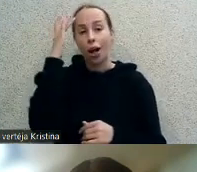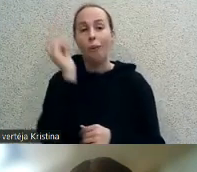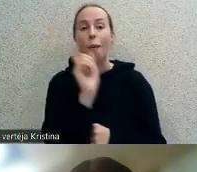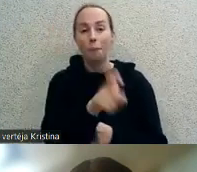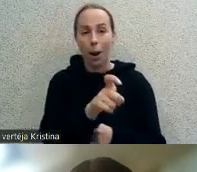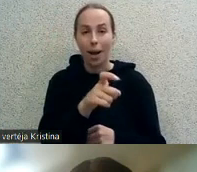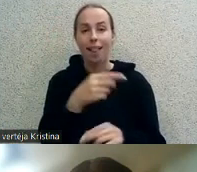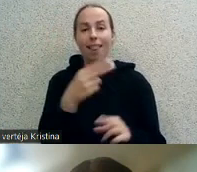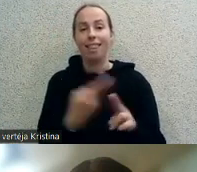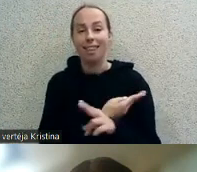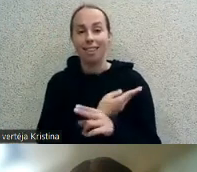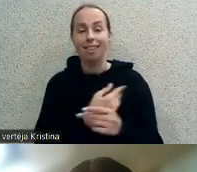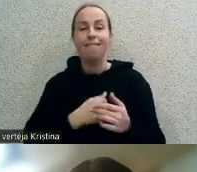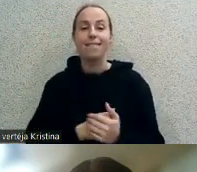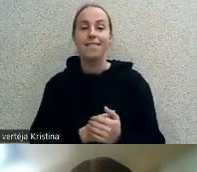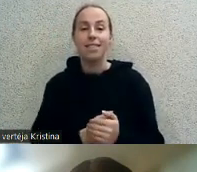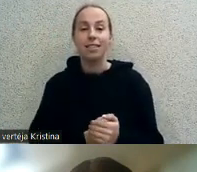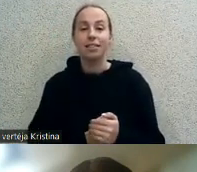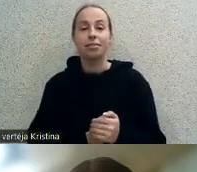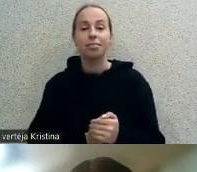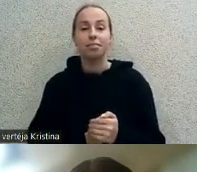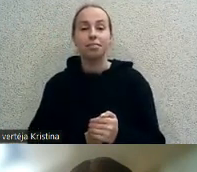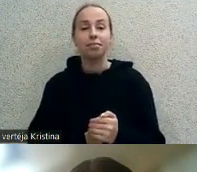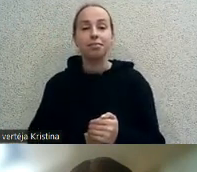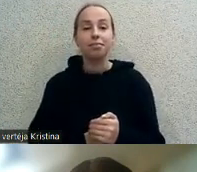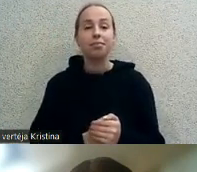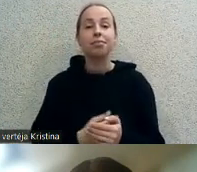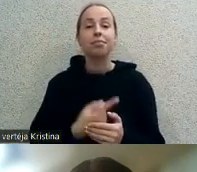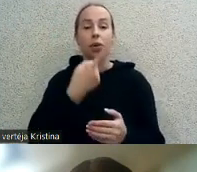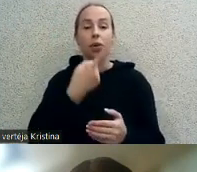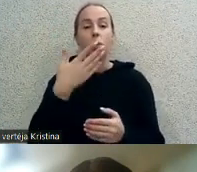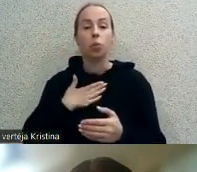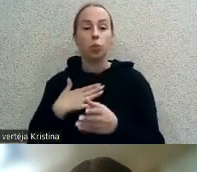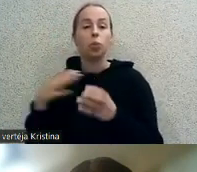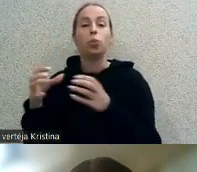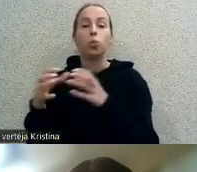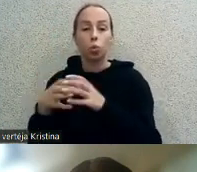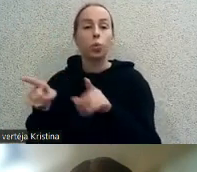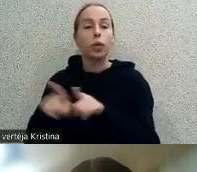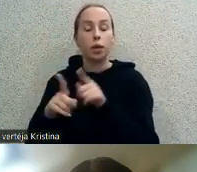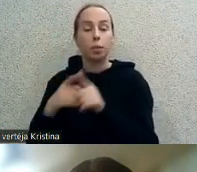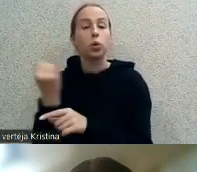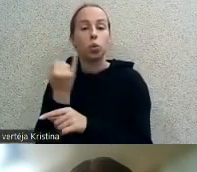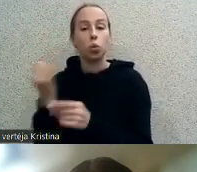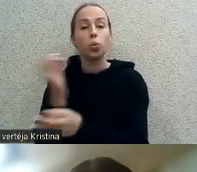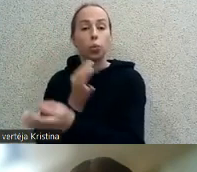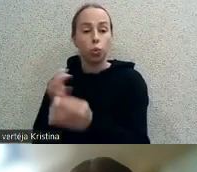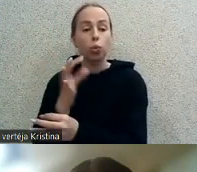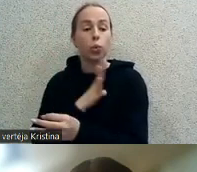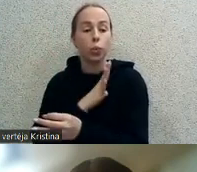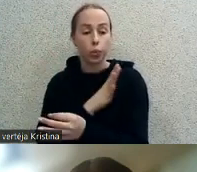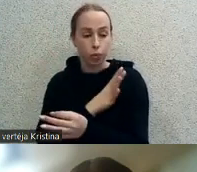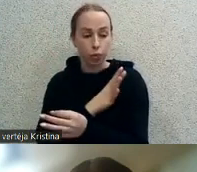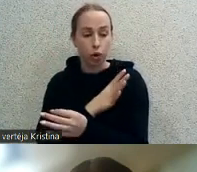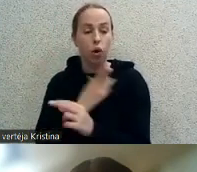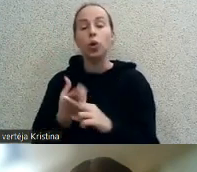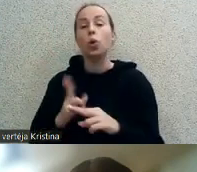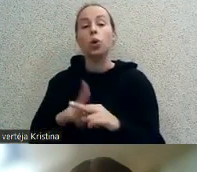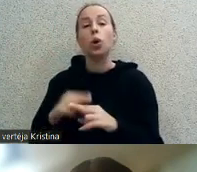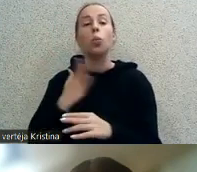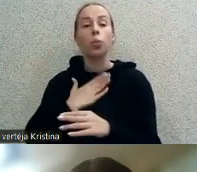bet nepasijungiau. Mes taip pat labai įdomiai diskutavome, kadangi į mūsų